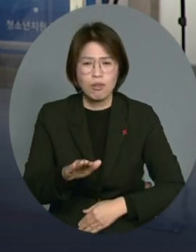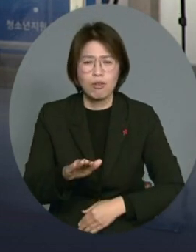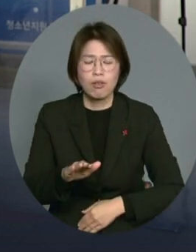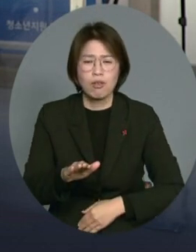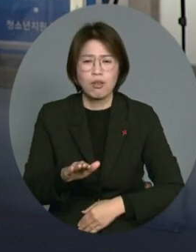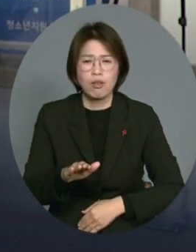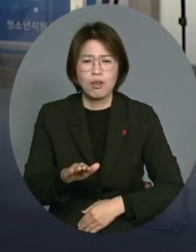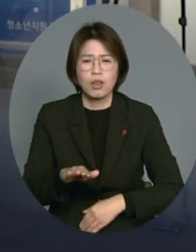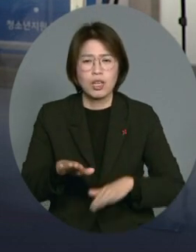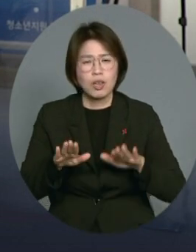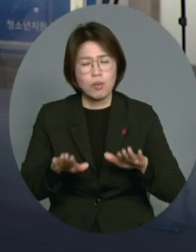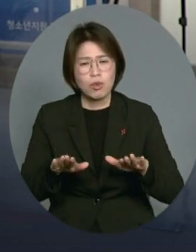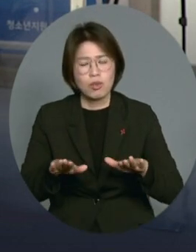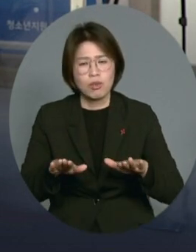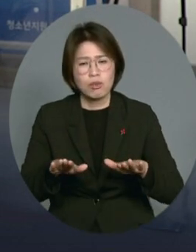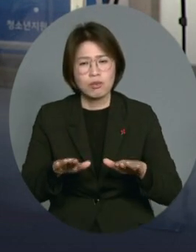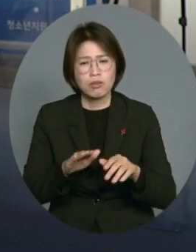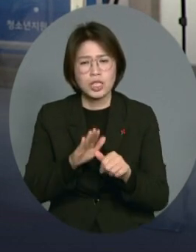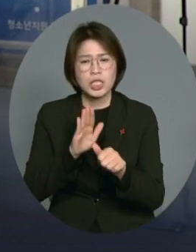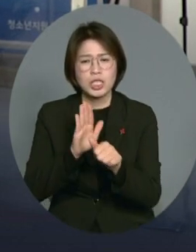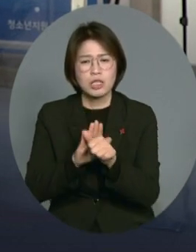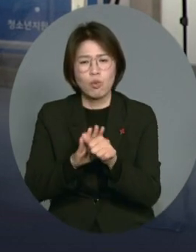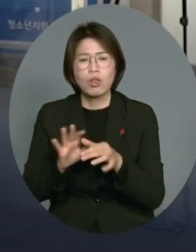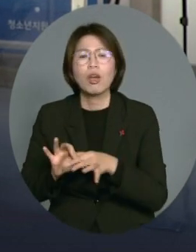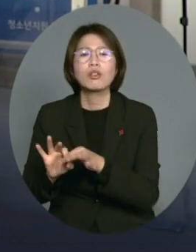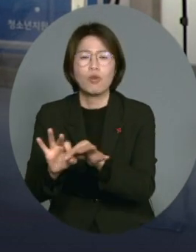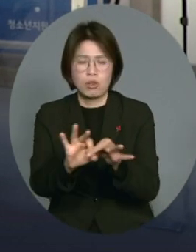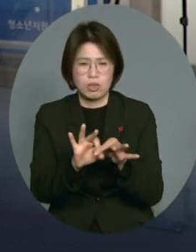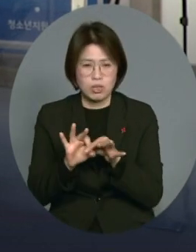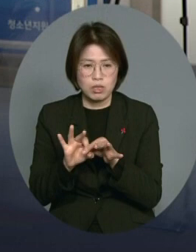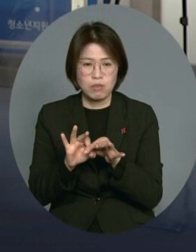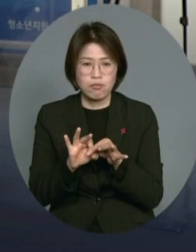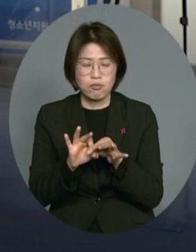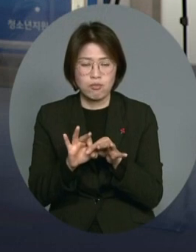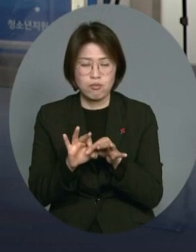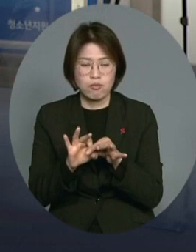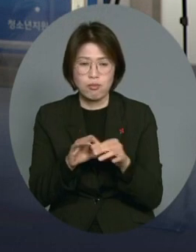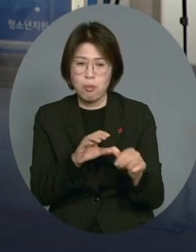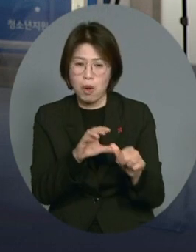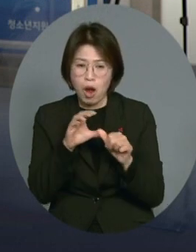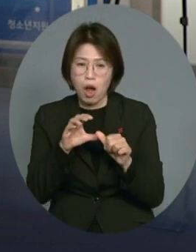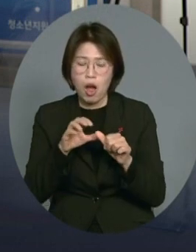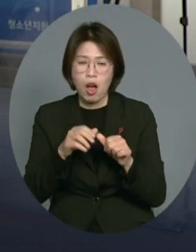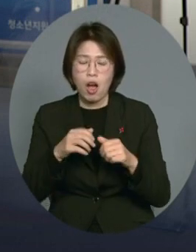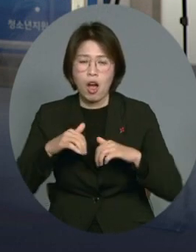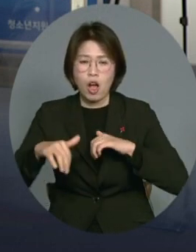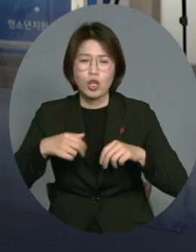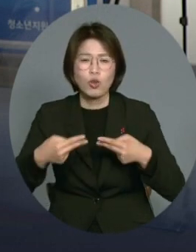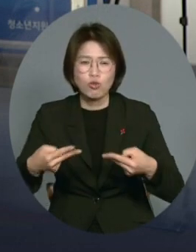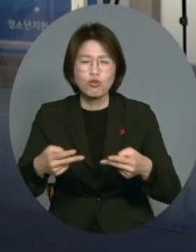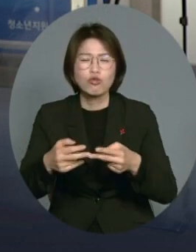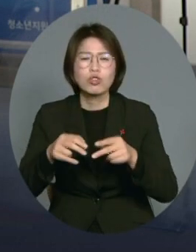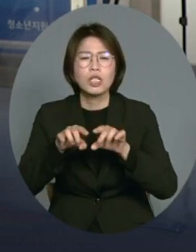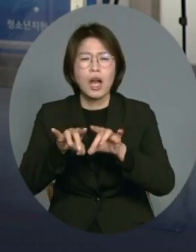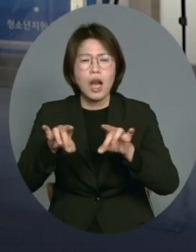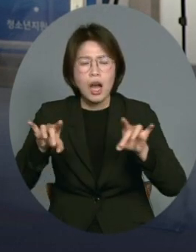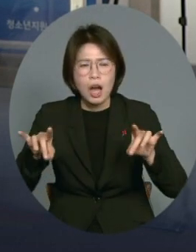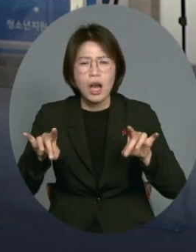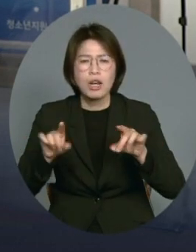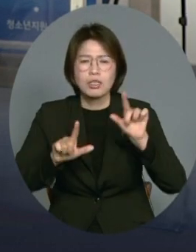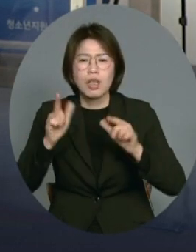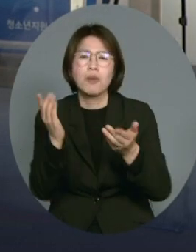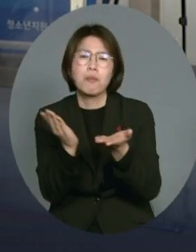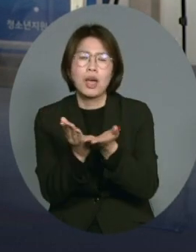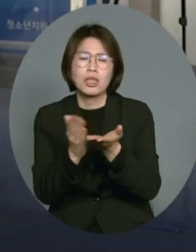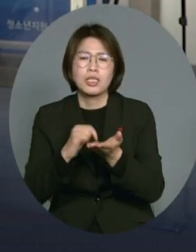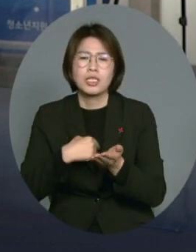그쳤었는데 이번 이제 지원 네트워크를 통해서 노숙인 각각의 상황에 맞는 자활을